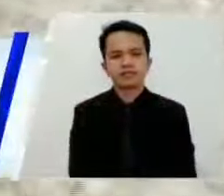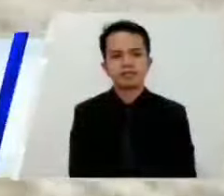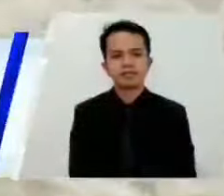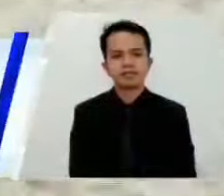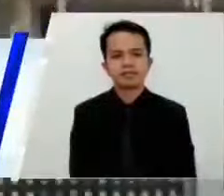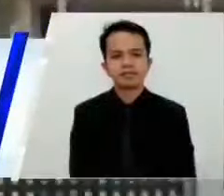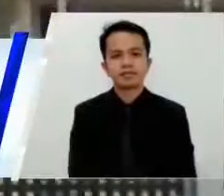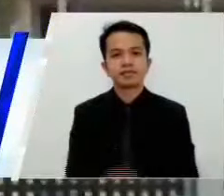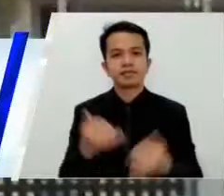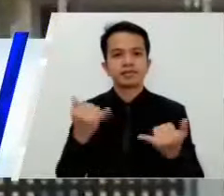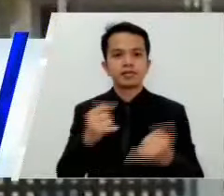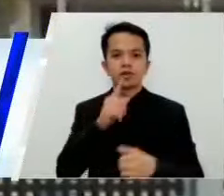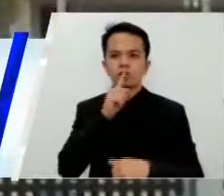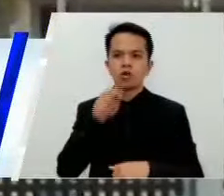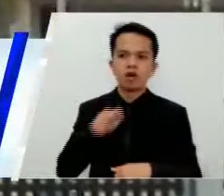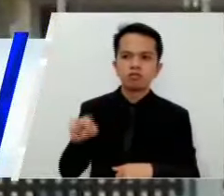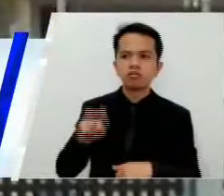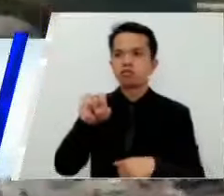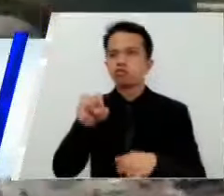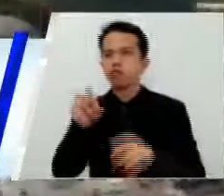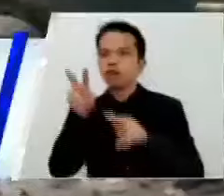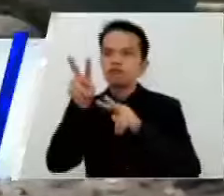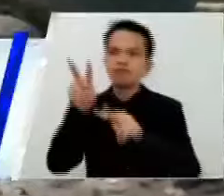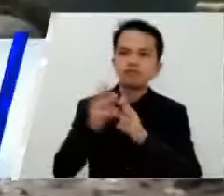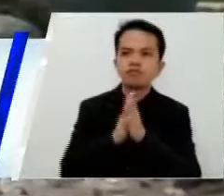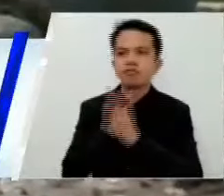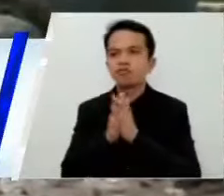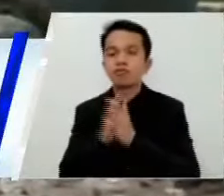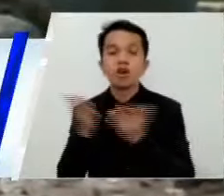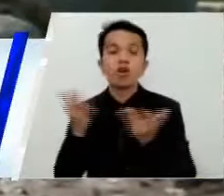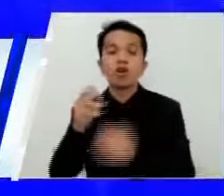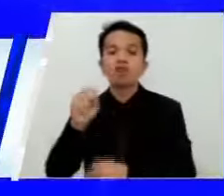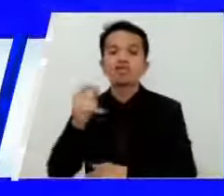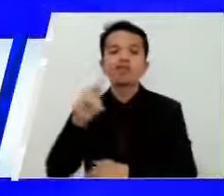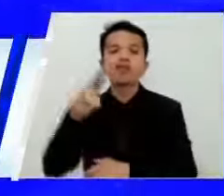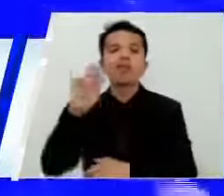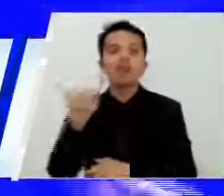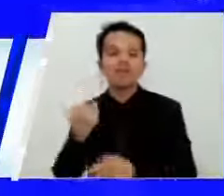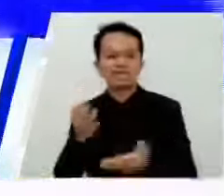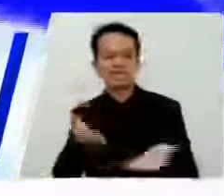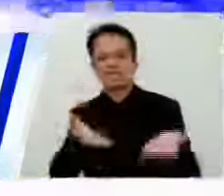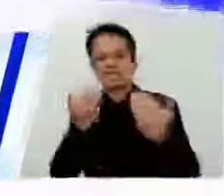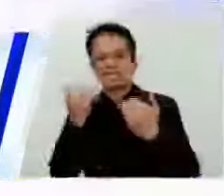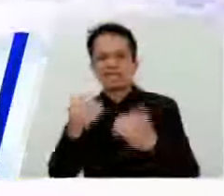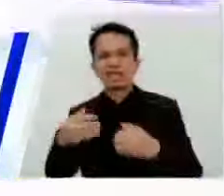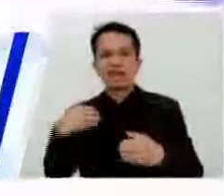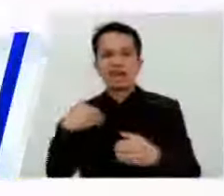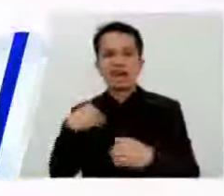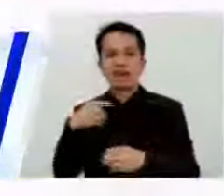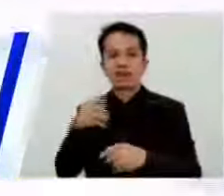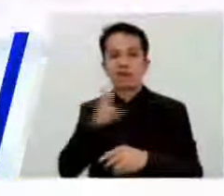Adventure awaits sa maitom Sarangani. Let's go water tubing!